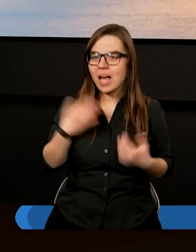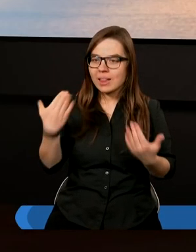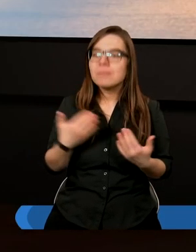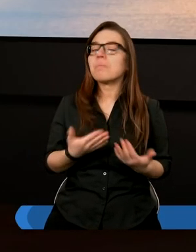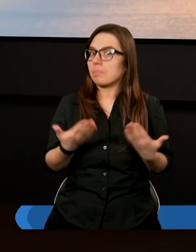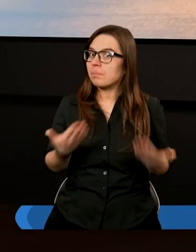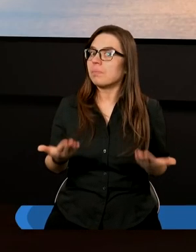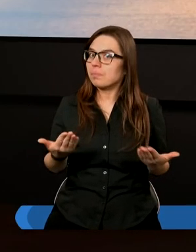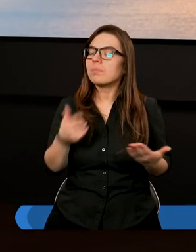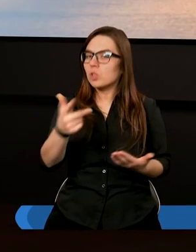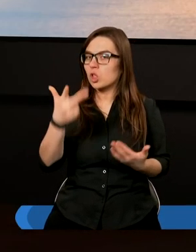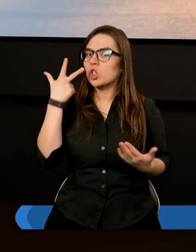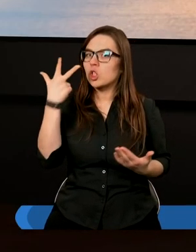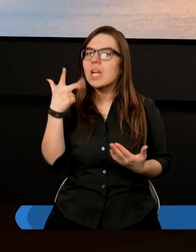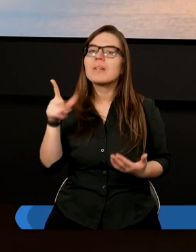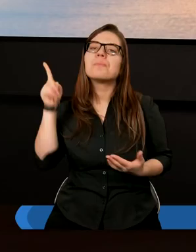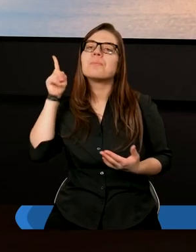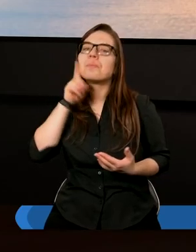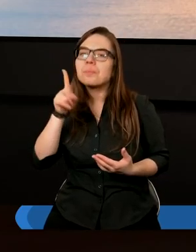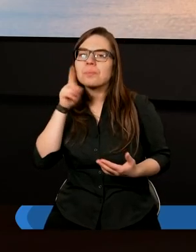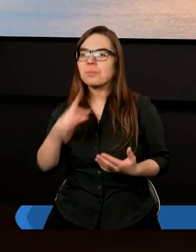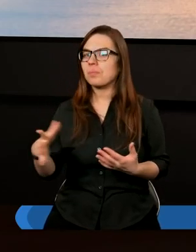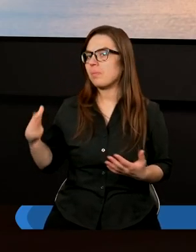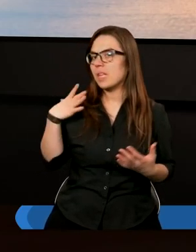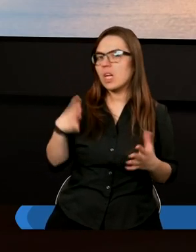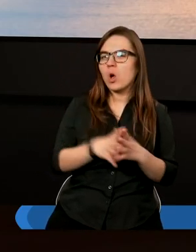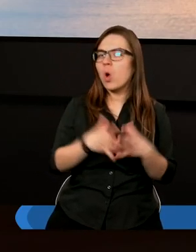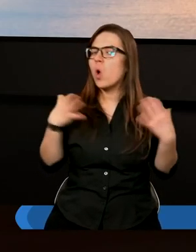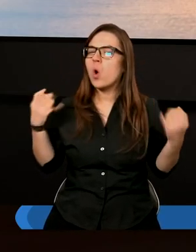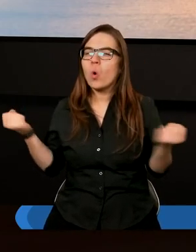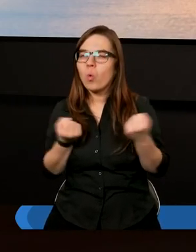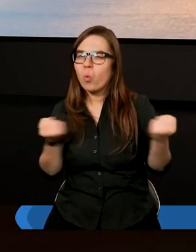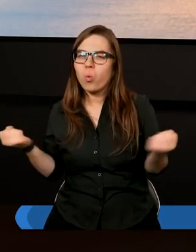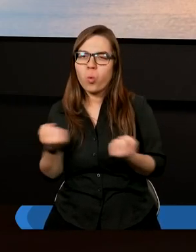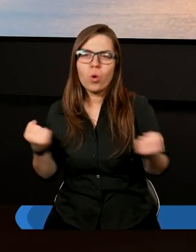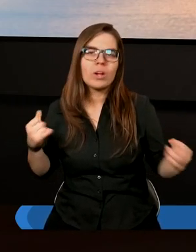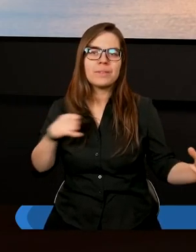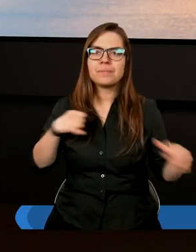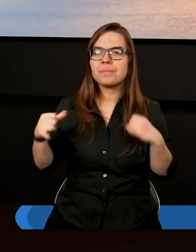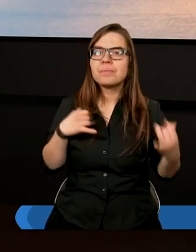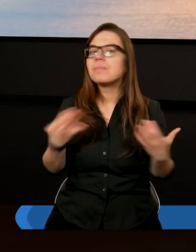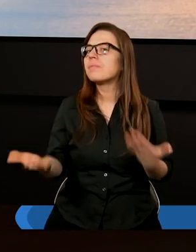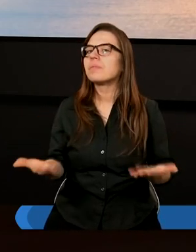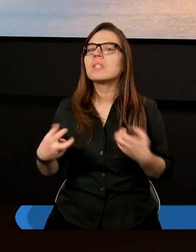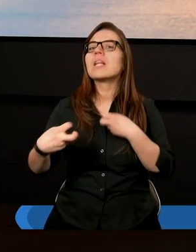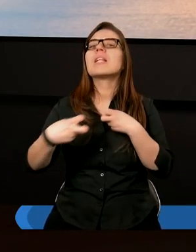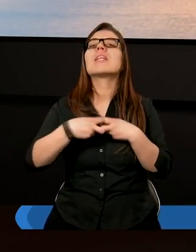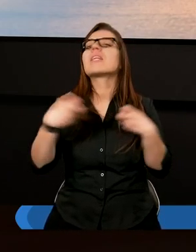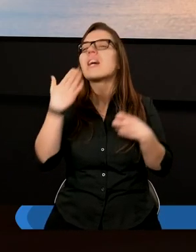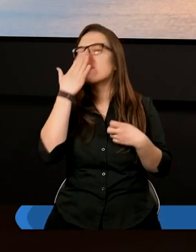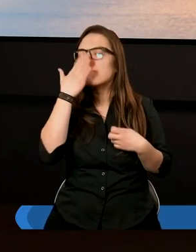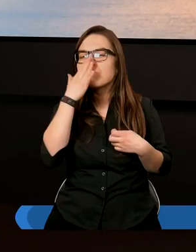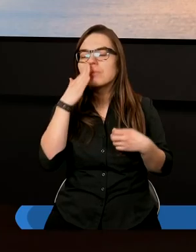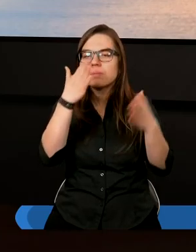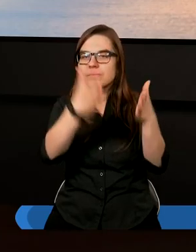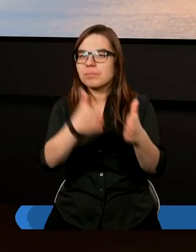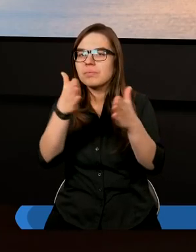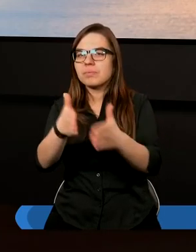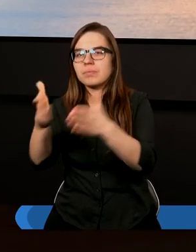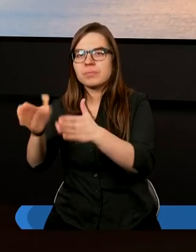Tak, ci trzej mężowie to byli wielcy szafarzy. I jaką cechę posiadali, którą